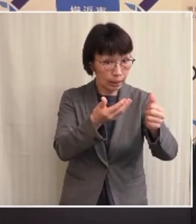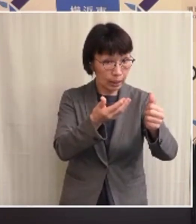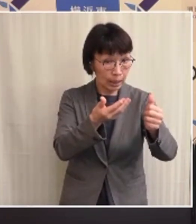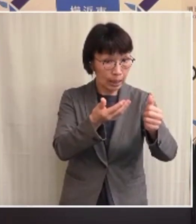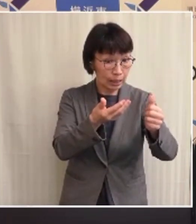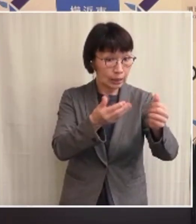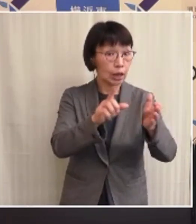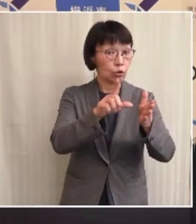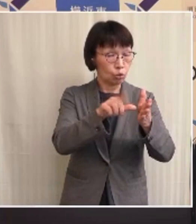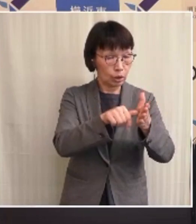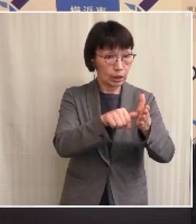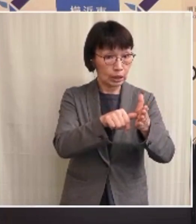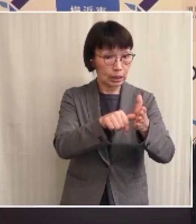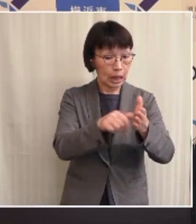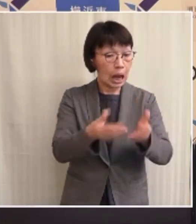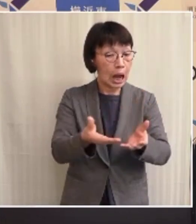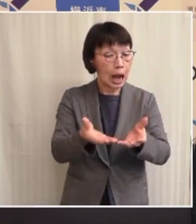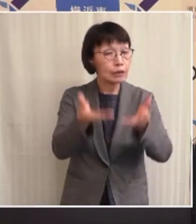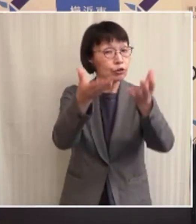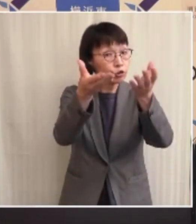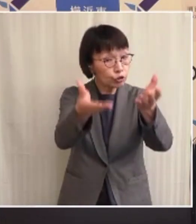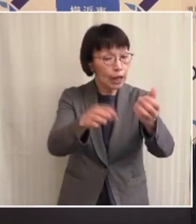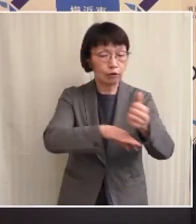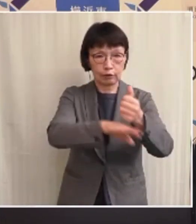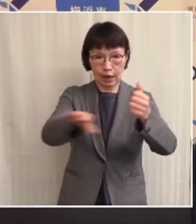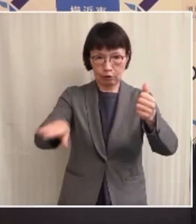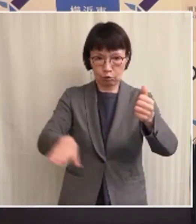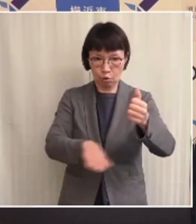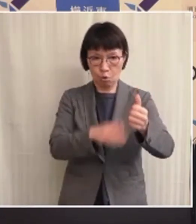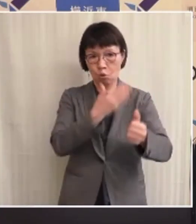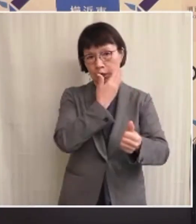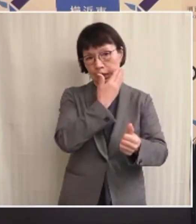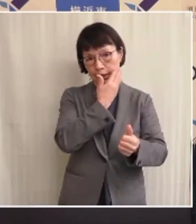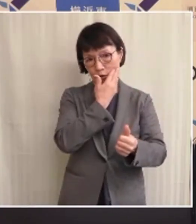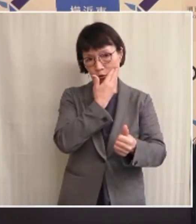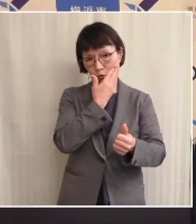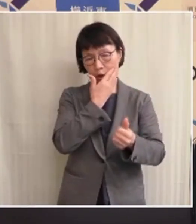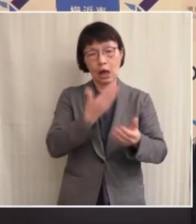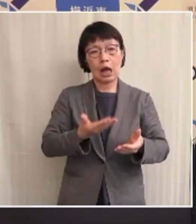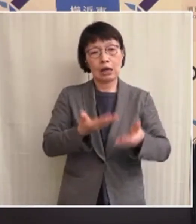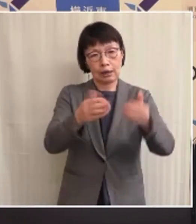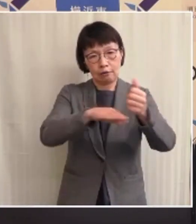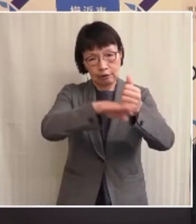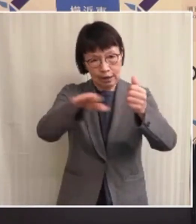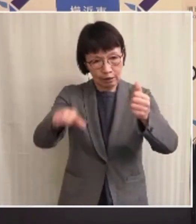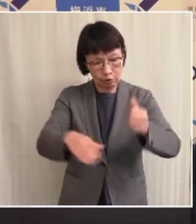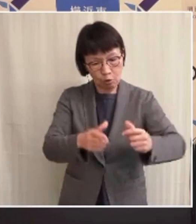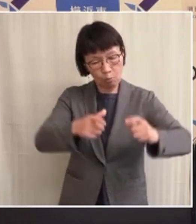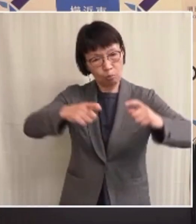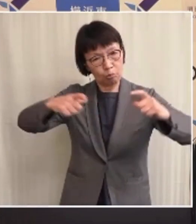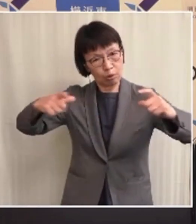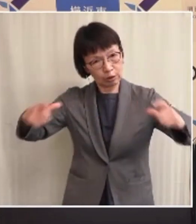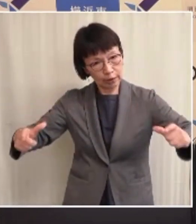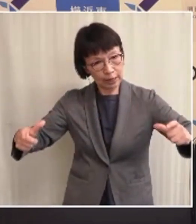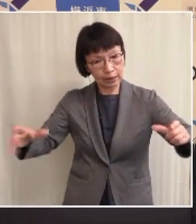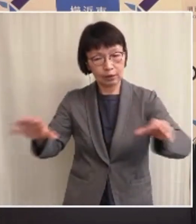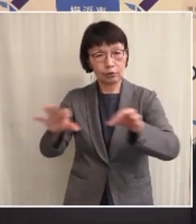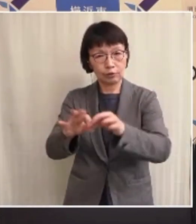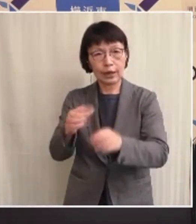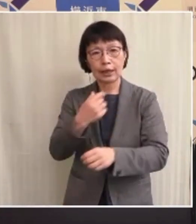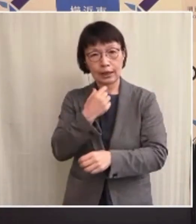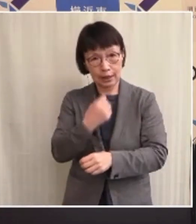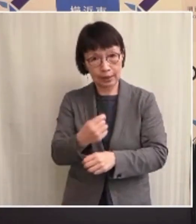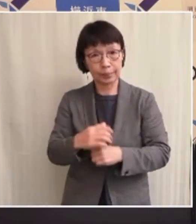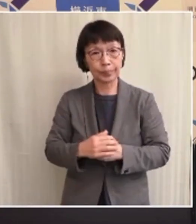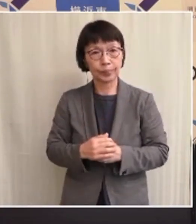子育てしていく上で、預ける環境というのは重要ですので、預ける環境の拡大につなげていきたいというふうに考